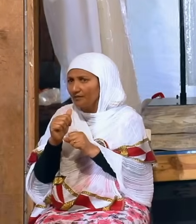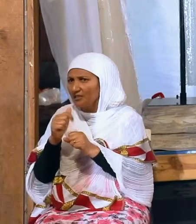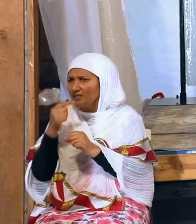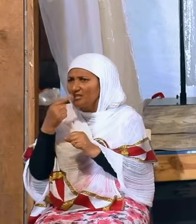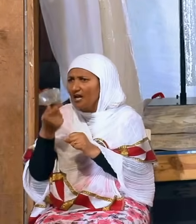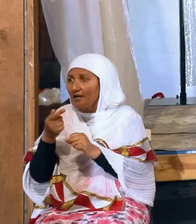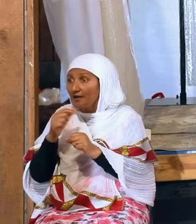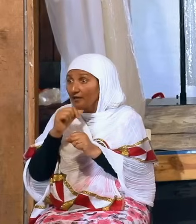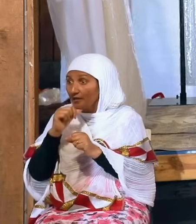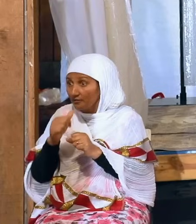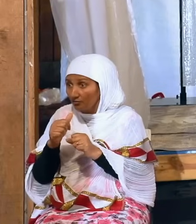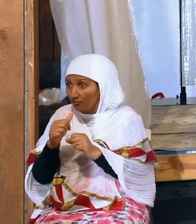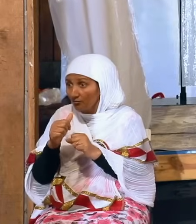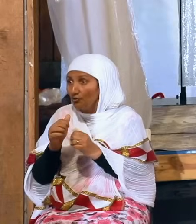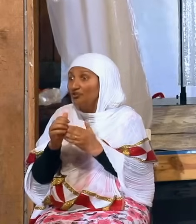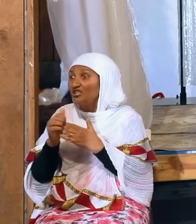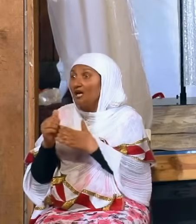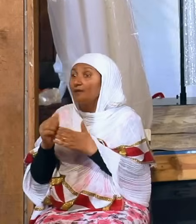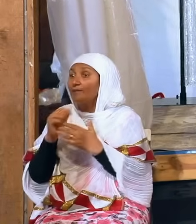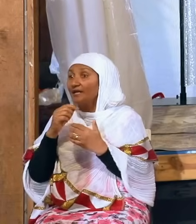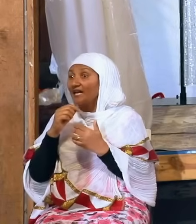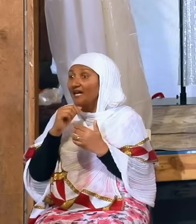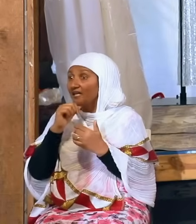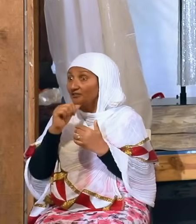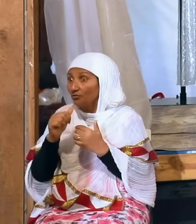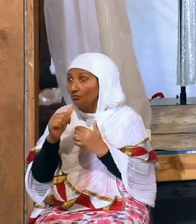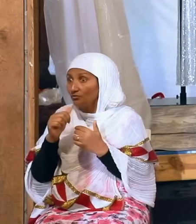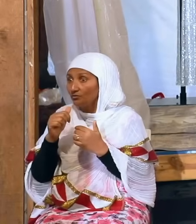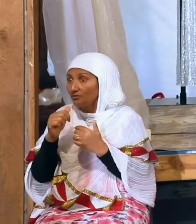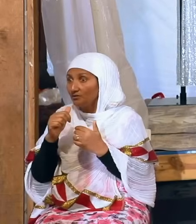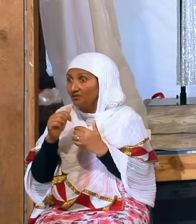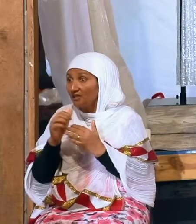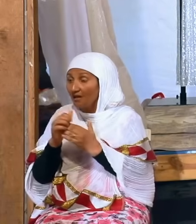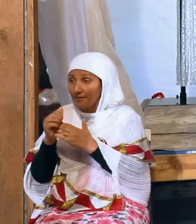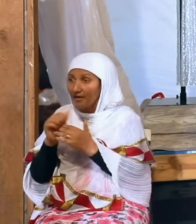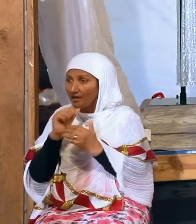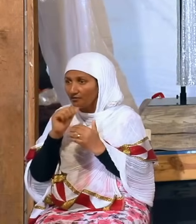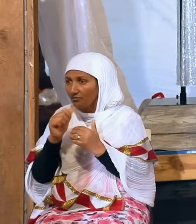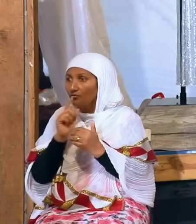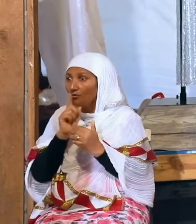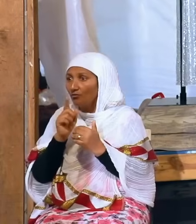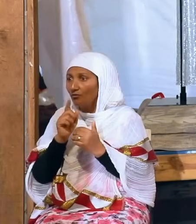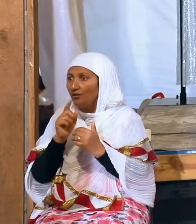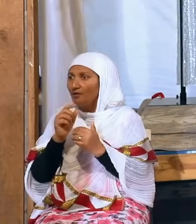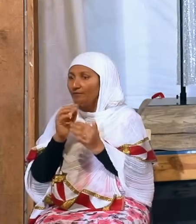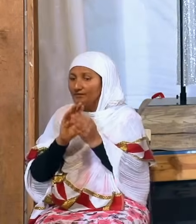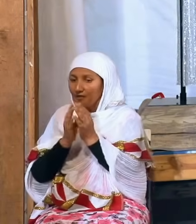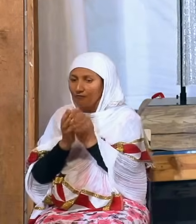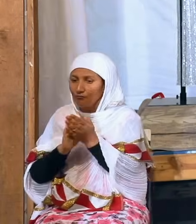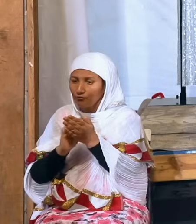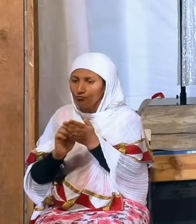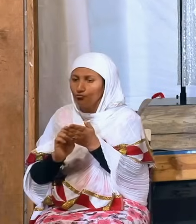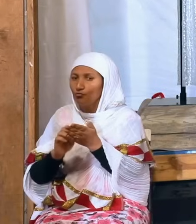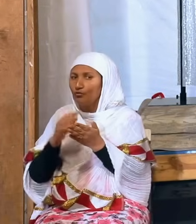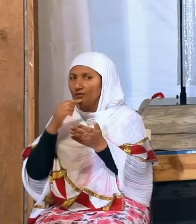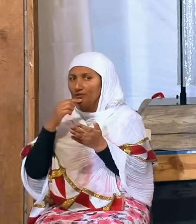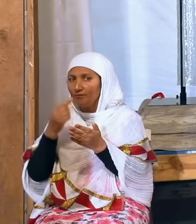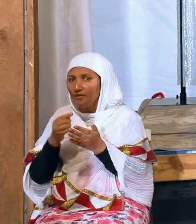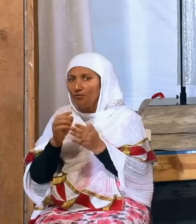ነው በትክክለኛው መንገድ ስላልመራ ነው ማለት ነው እና መጽሐፍ ቅዱስ የሚለው ልጅህን በህፃንነቱ